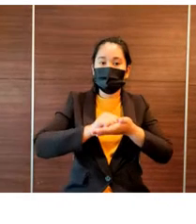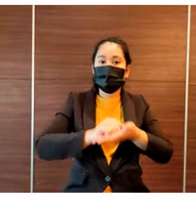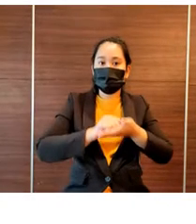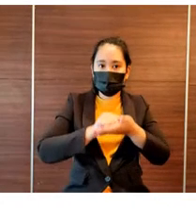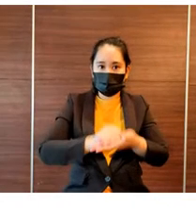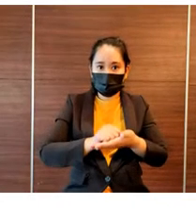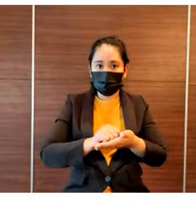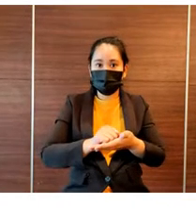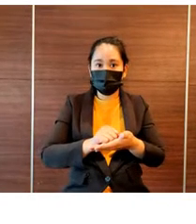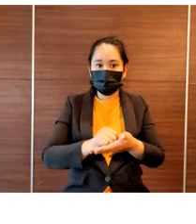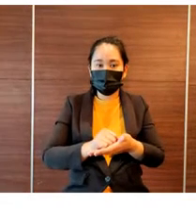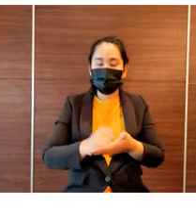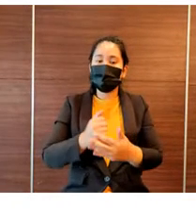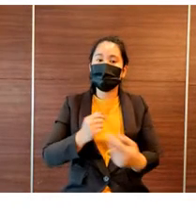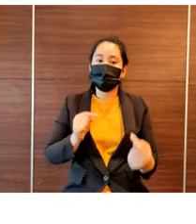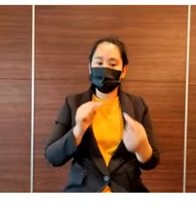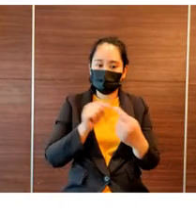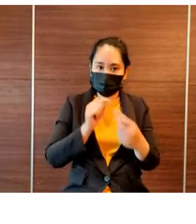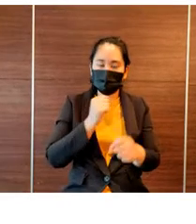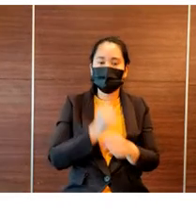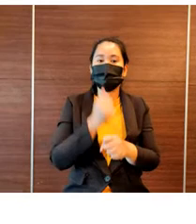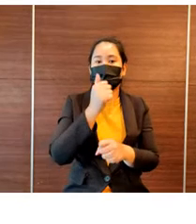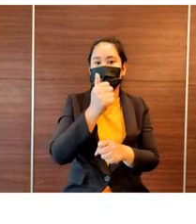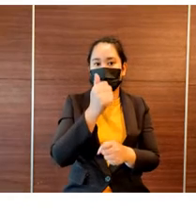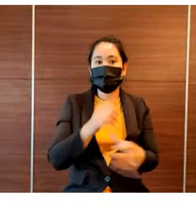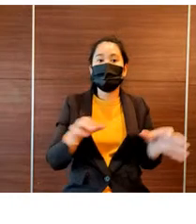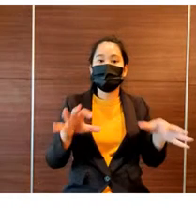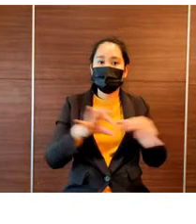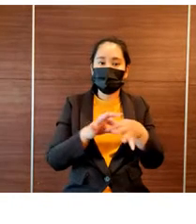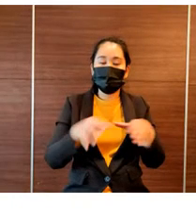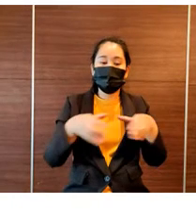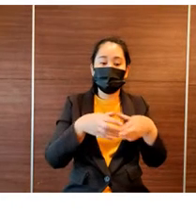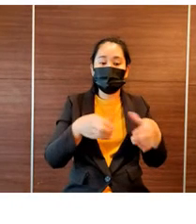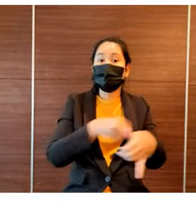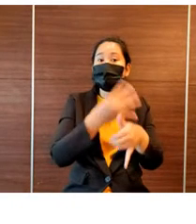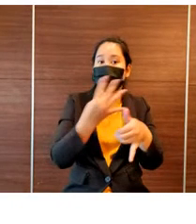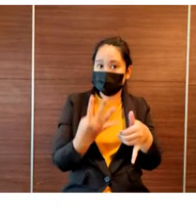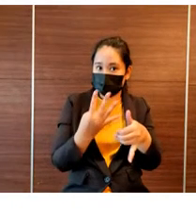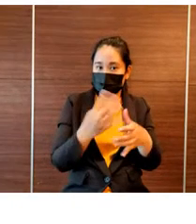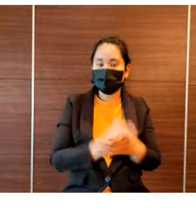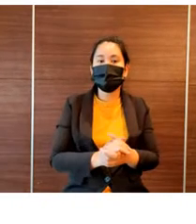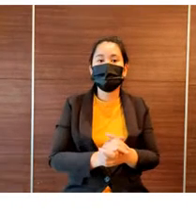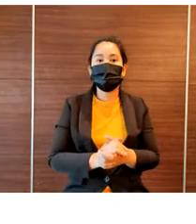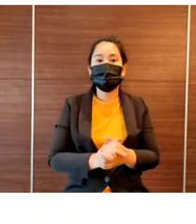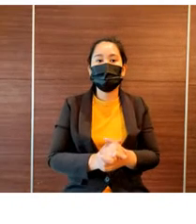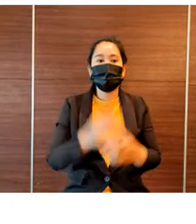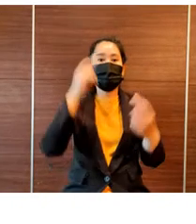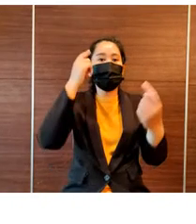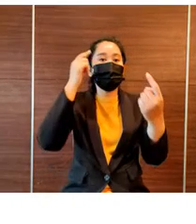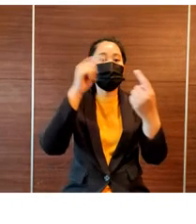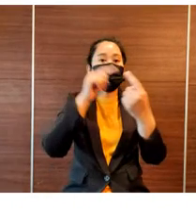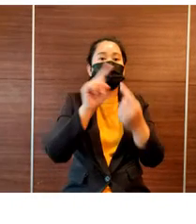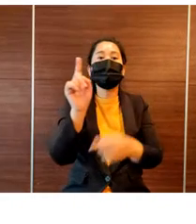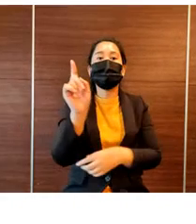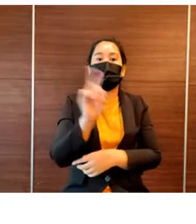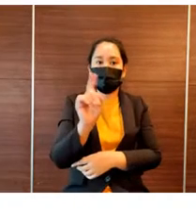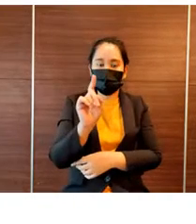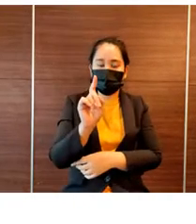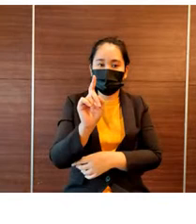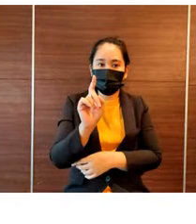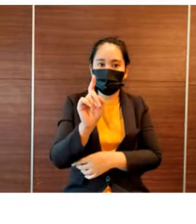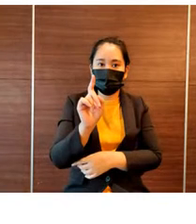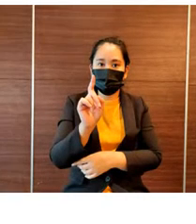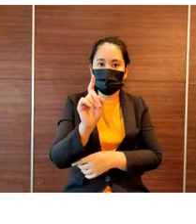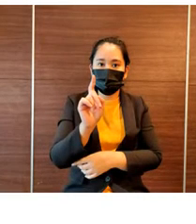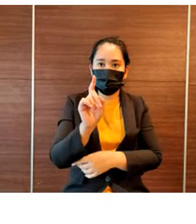างเรื่องของความหลากหลายทางเพศโดยมีวัตถุประสงค์มีจุดประสงค์ในการพัฒนาผล